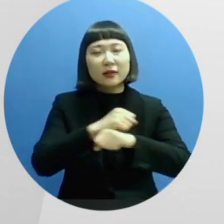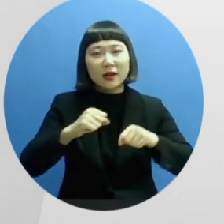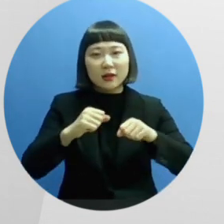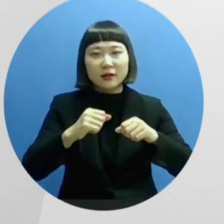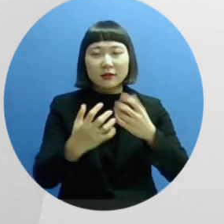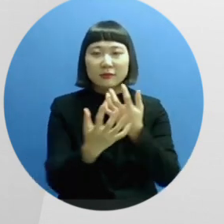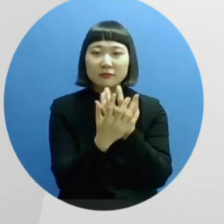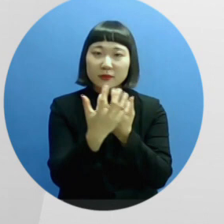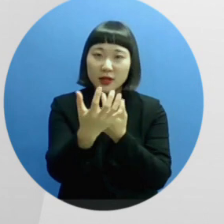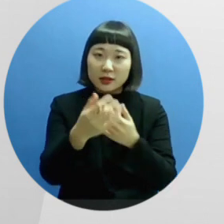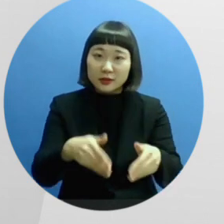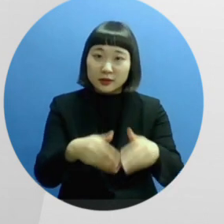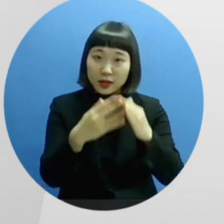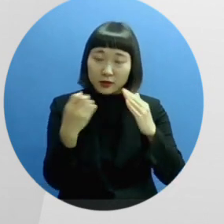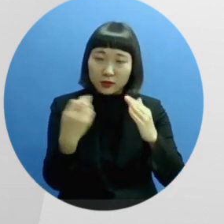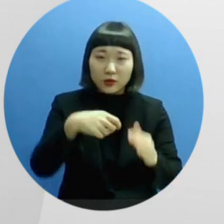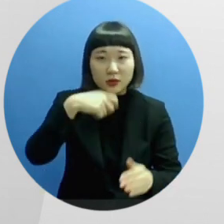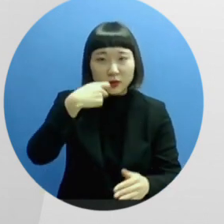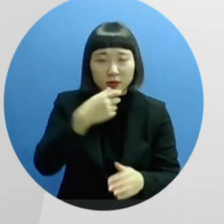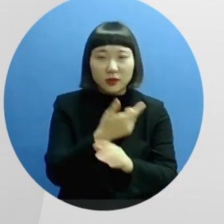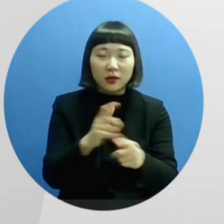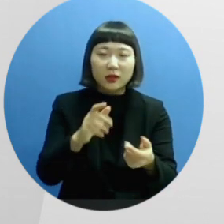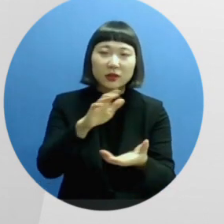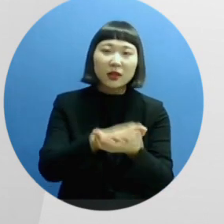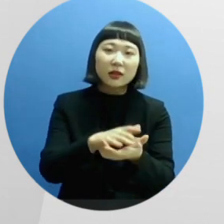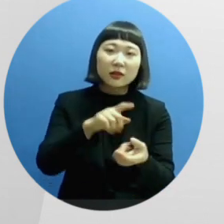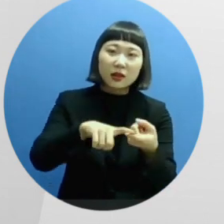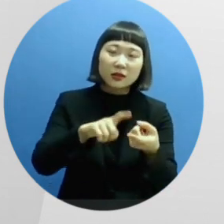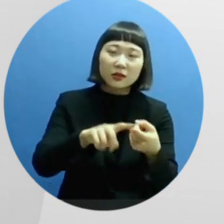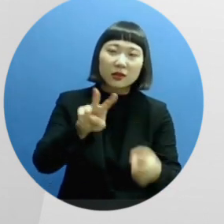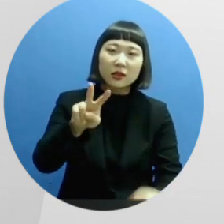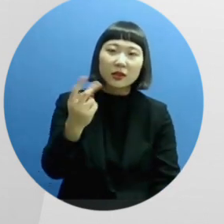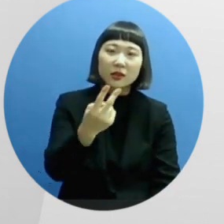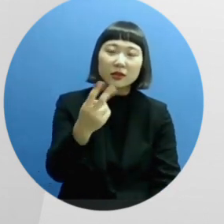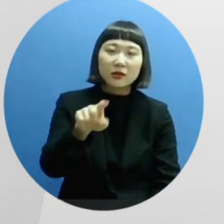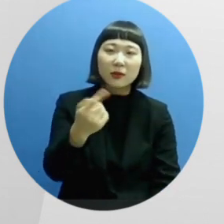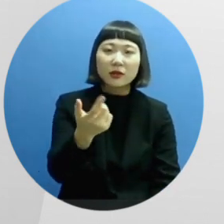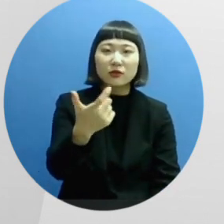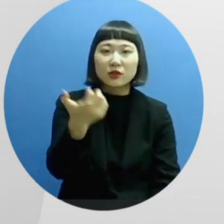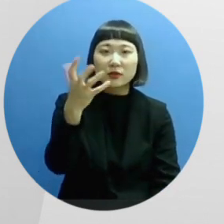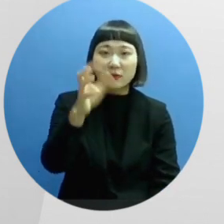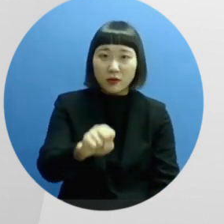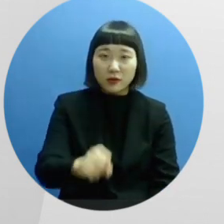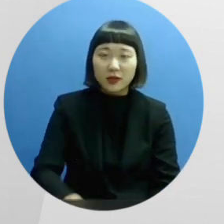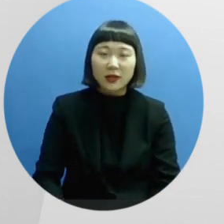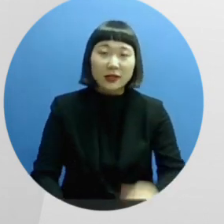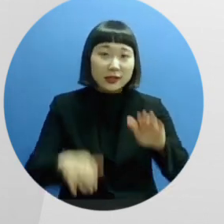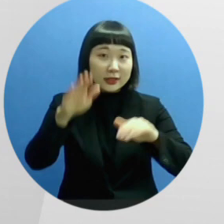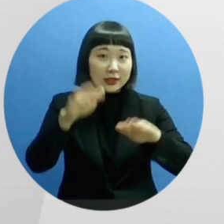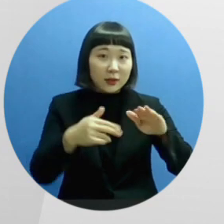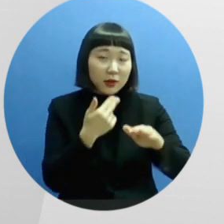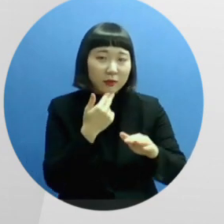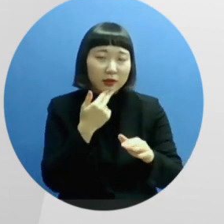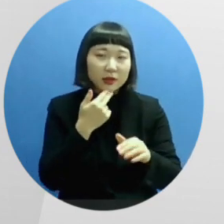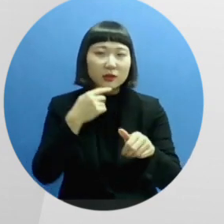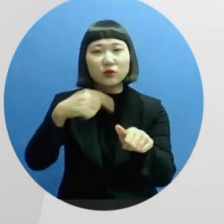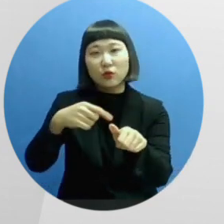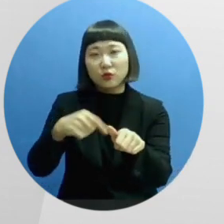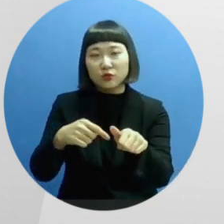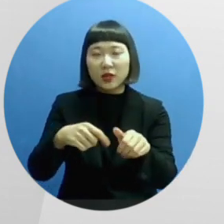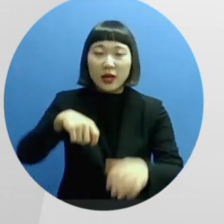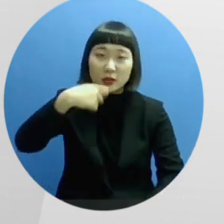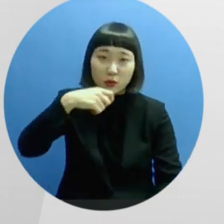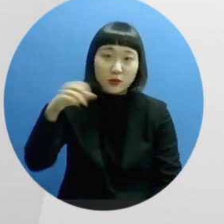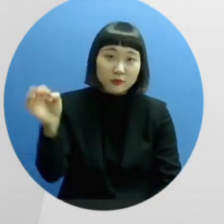등에 6,120억 원이 편성됐습니다. 또 차별 없는 교육을 위한 무상급식과 고등학교